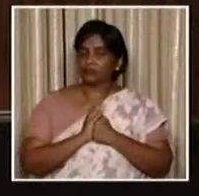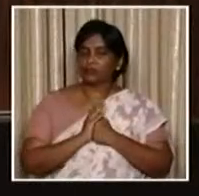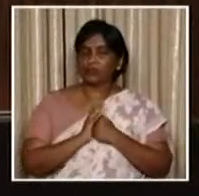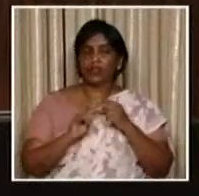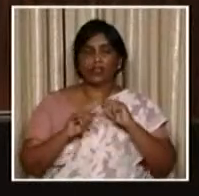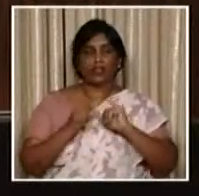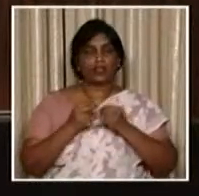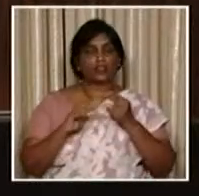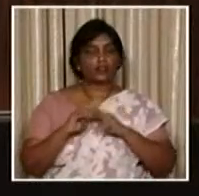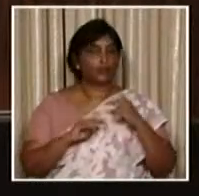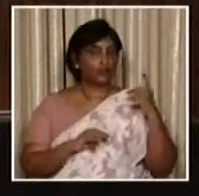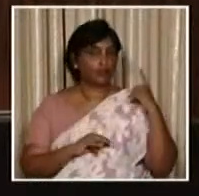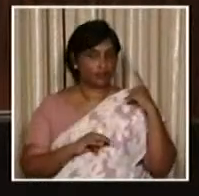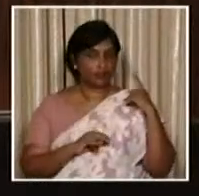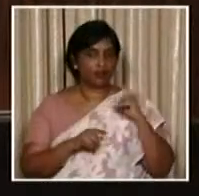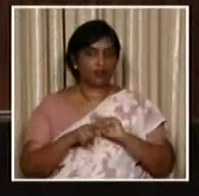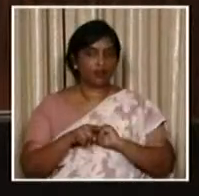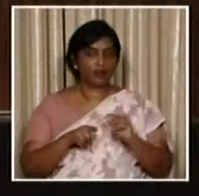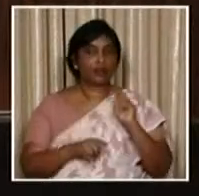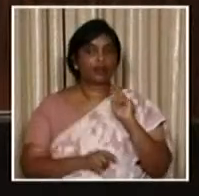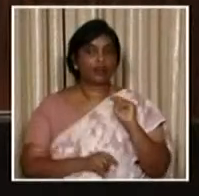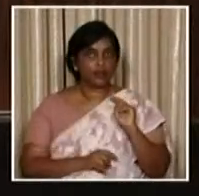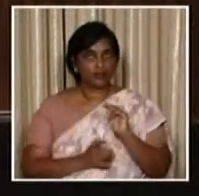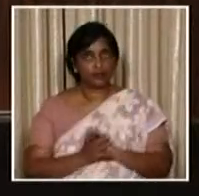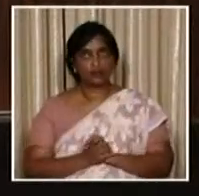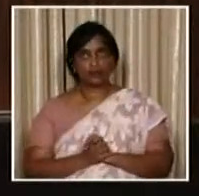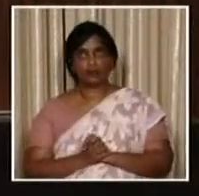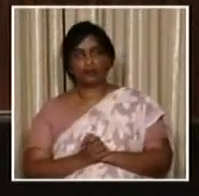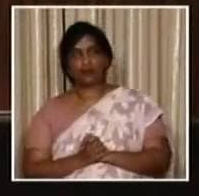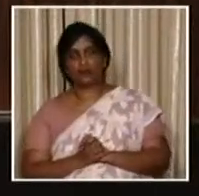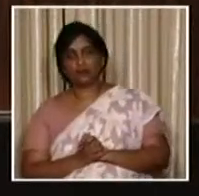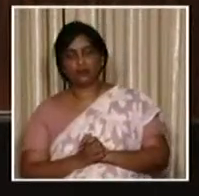Field Marshal Sarat Ponseka Metuma Batmara Vinadi Vissaya Kalayak Labena.